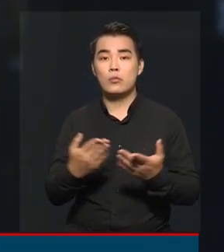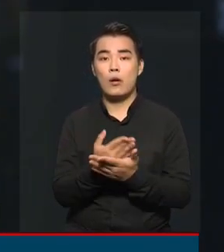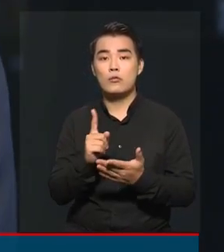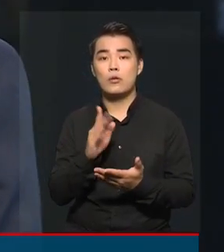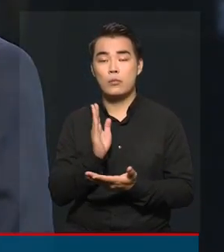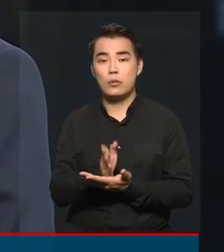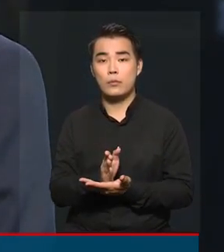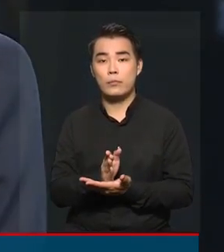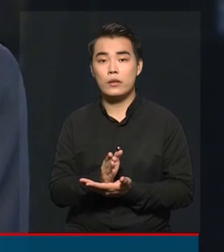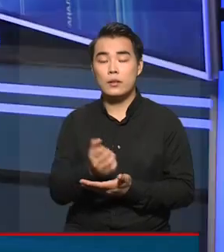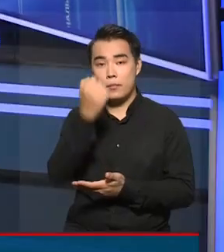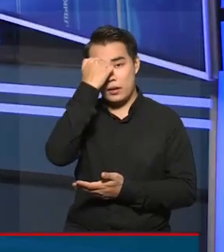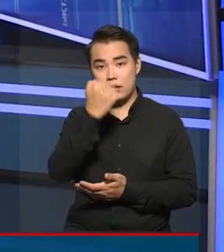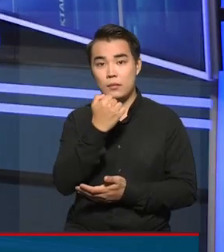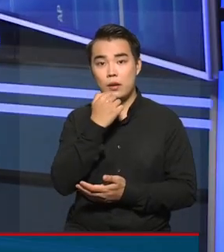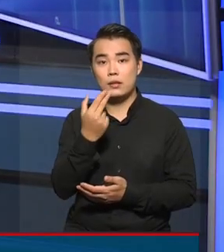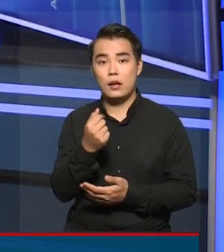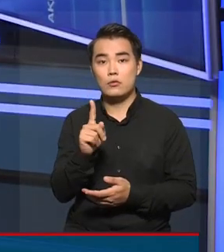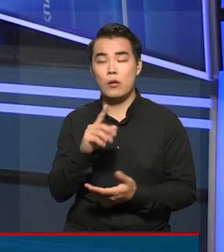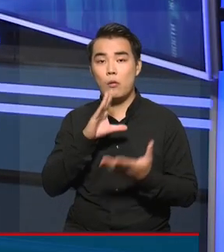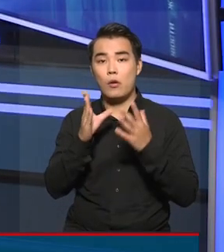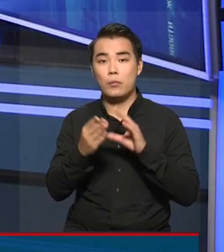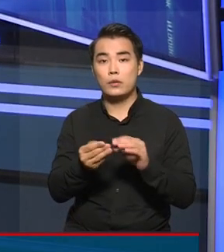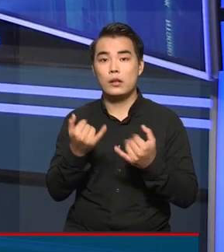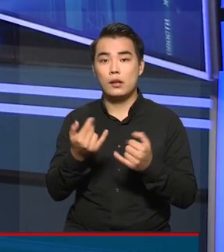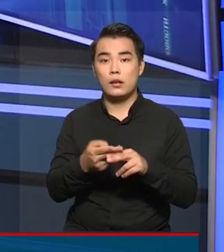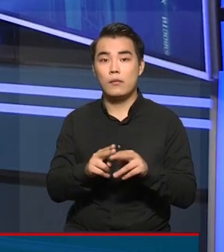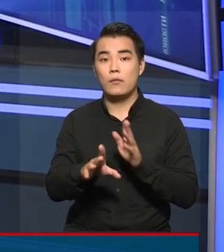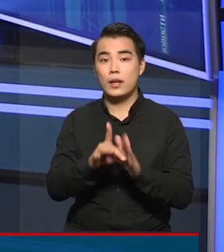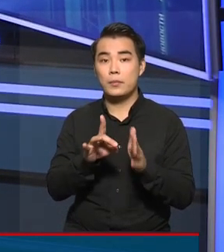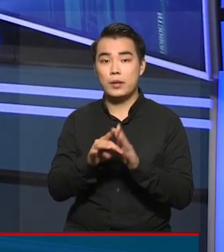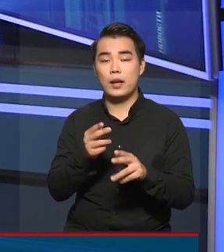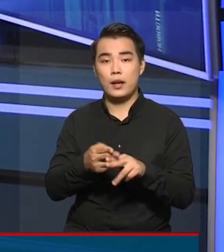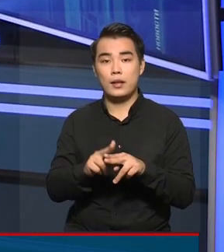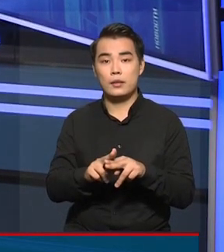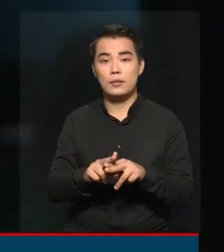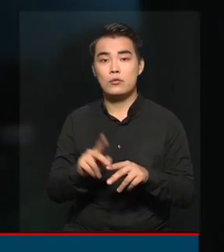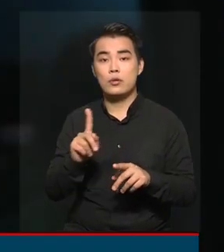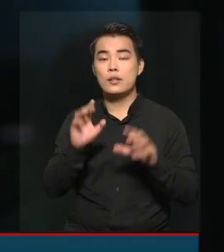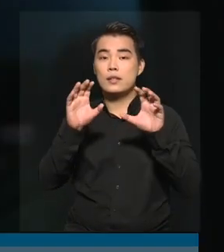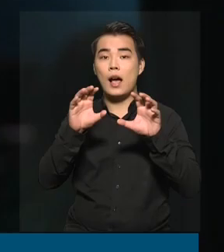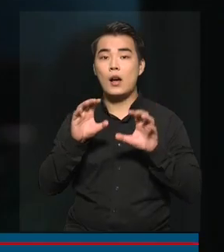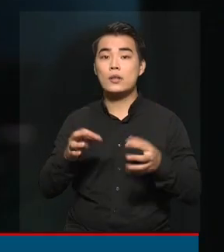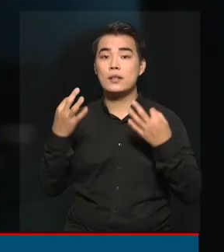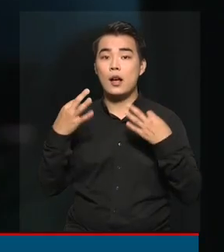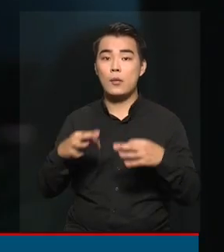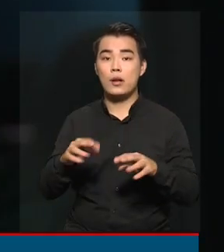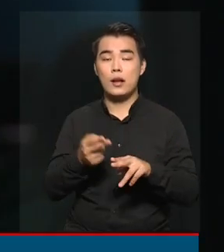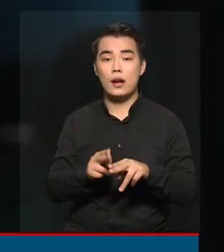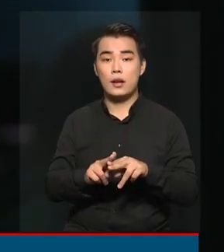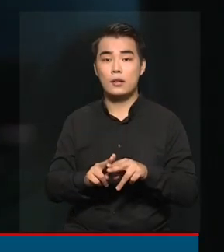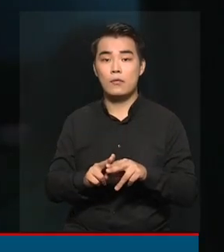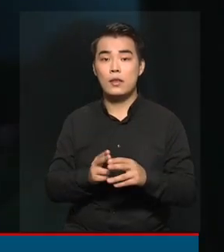мүмкін? Рахмет. Жалпы сайлау дегеннің өзі бұл қоғамды демократияландыру